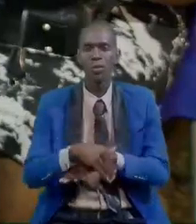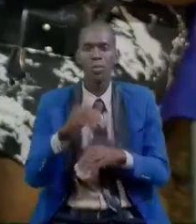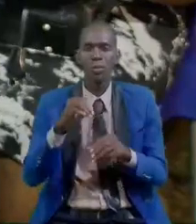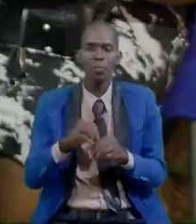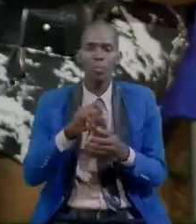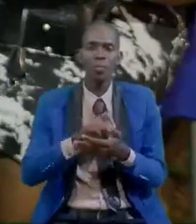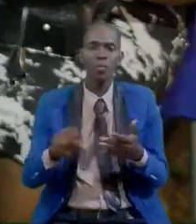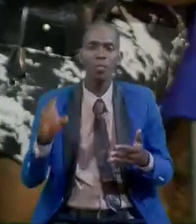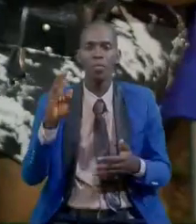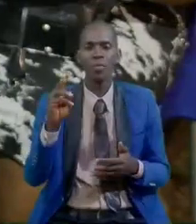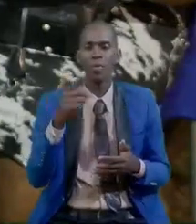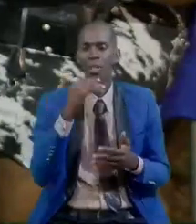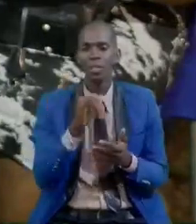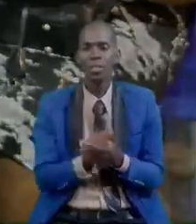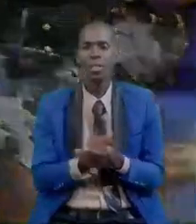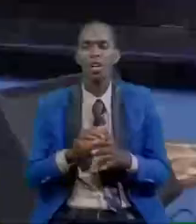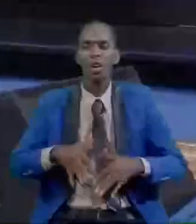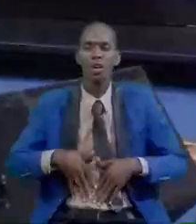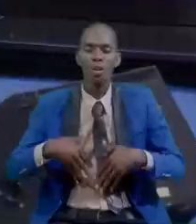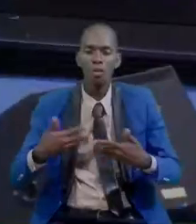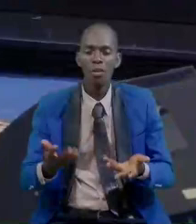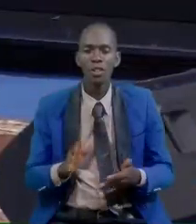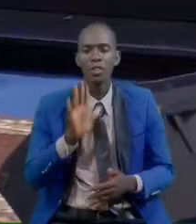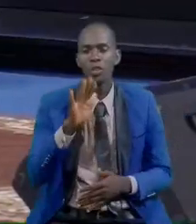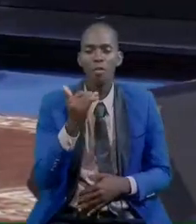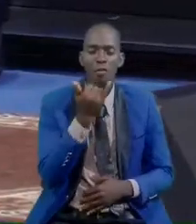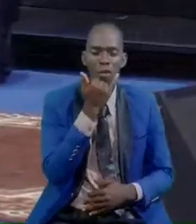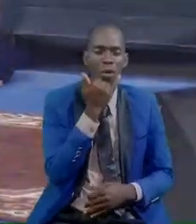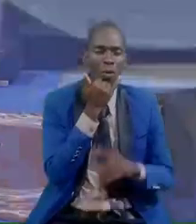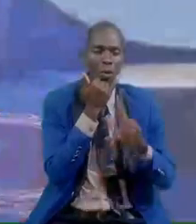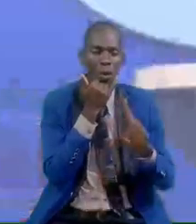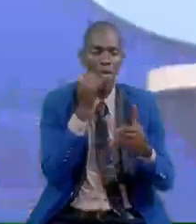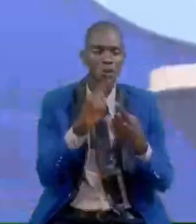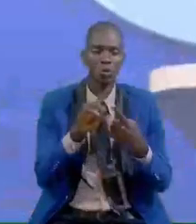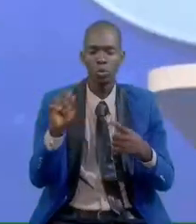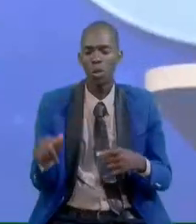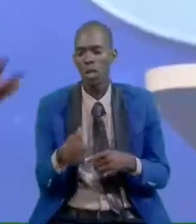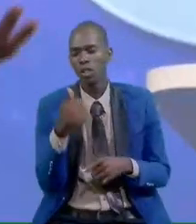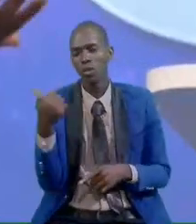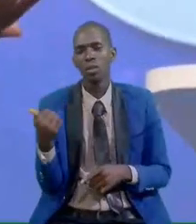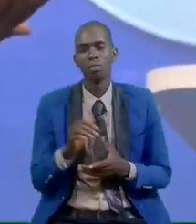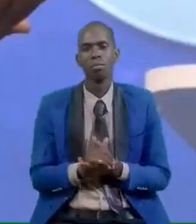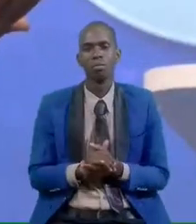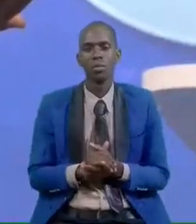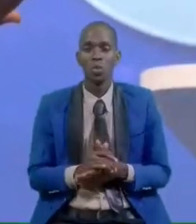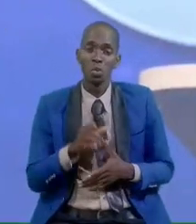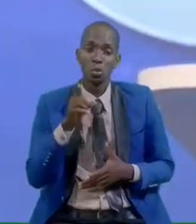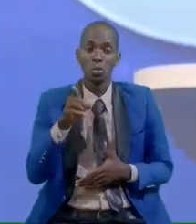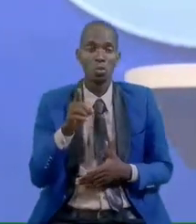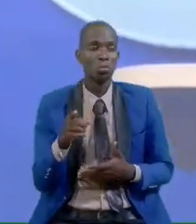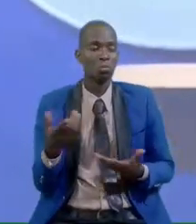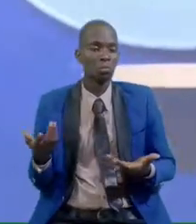Verset 16. Confessez donc vos péchés les uns aux autres. Quand vous vous levez là-bas et que tu as